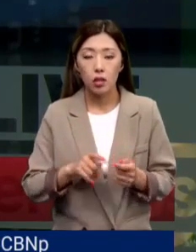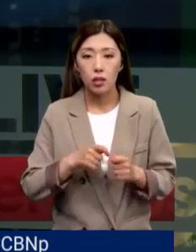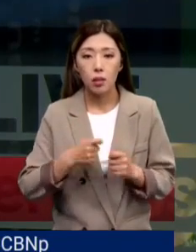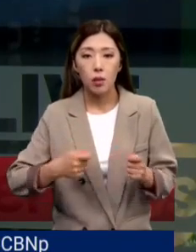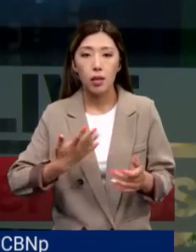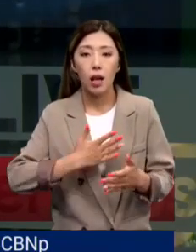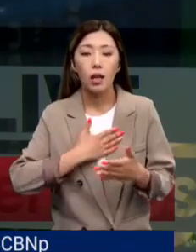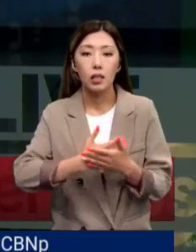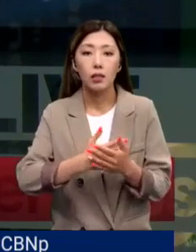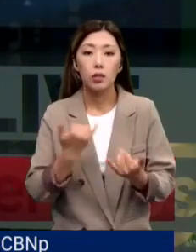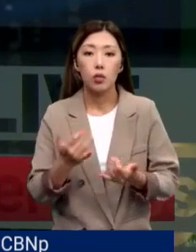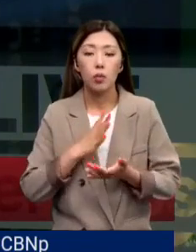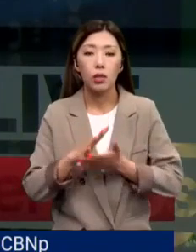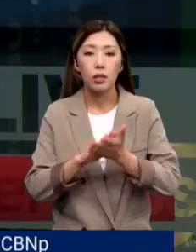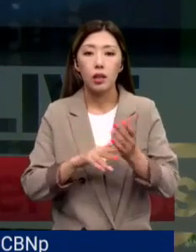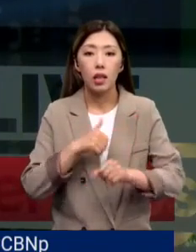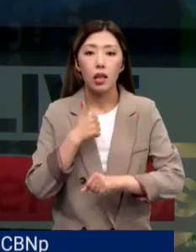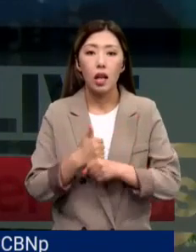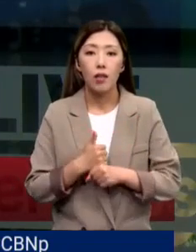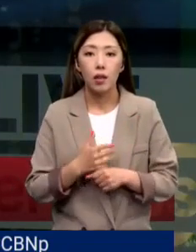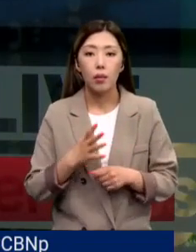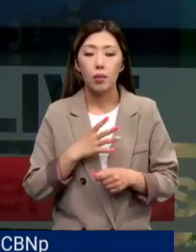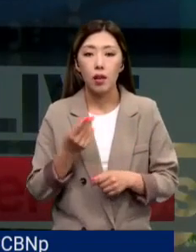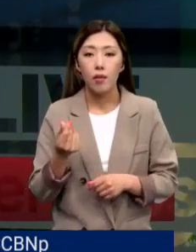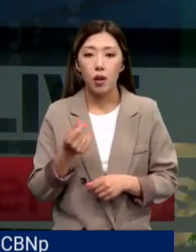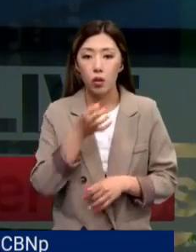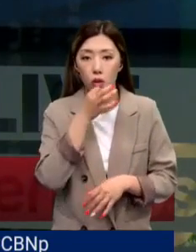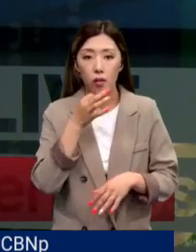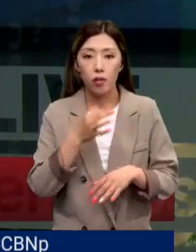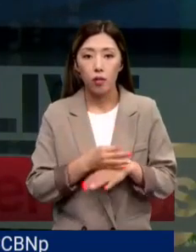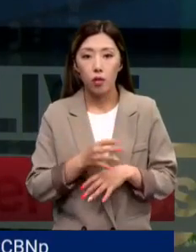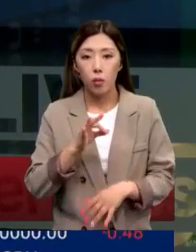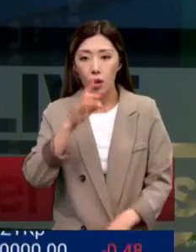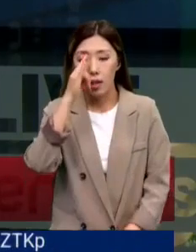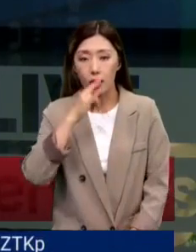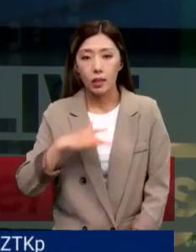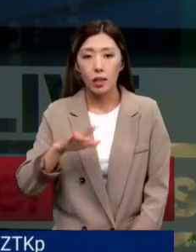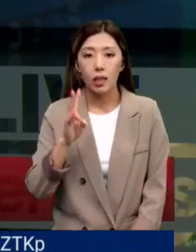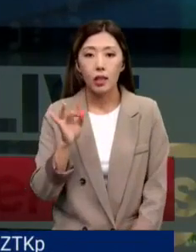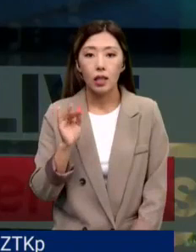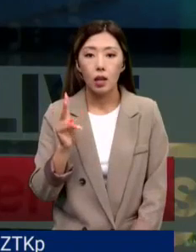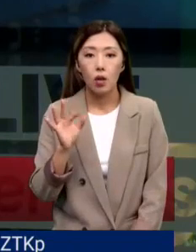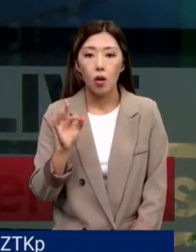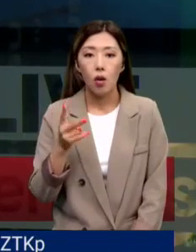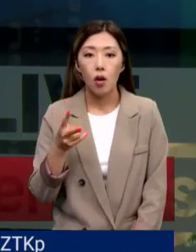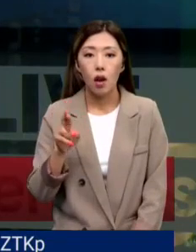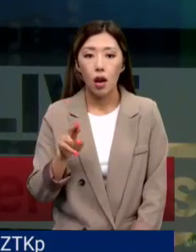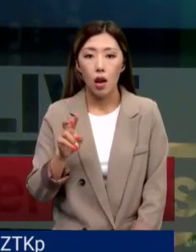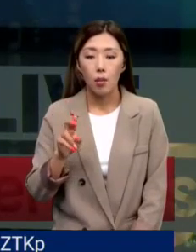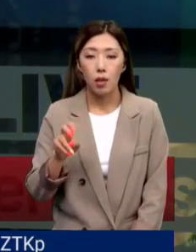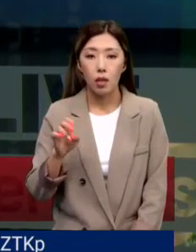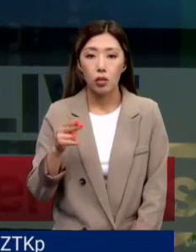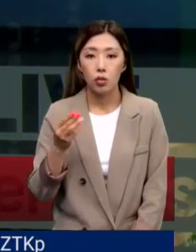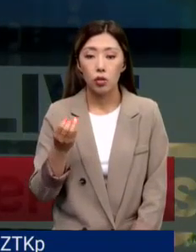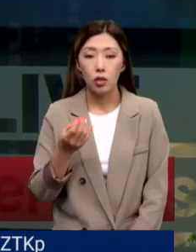Такое заявление сегодня сделал глава миссии Международного валютного фонда по Казахстану Николя Бланше. По его словам, главному